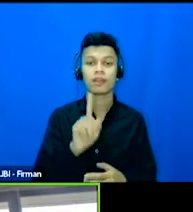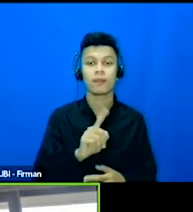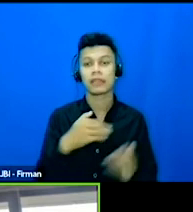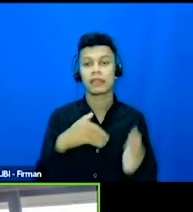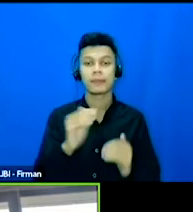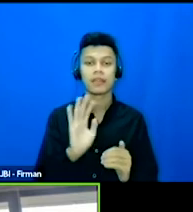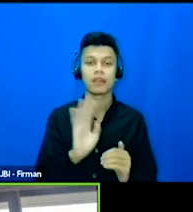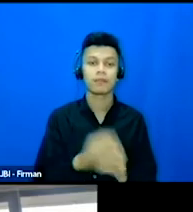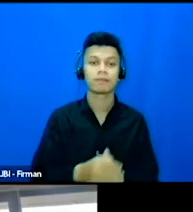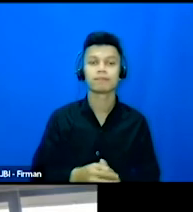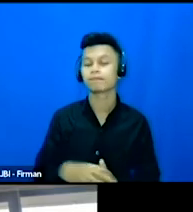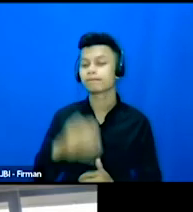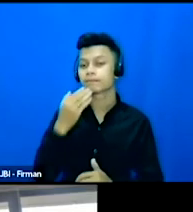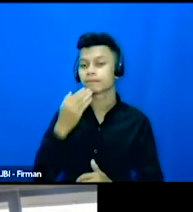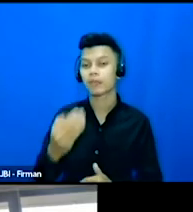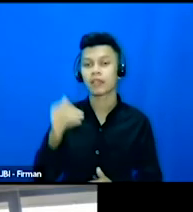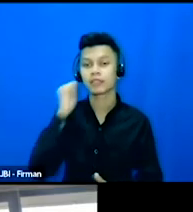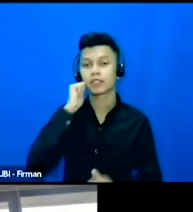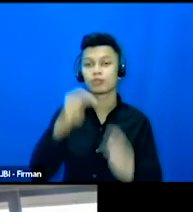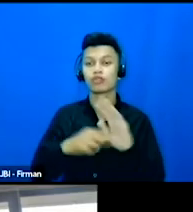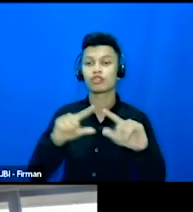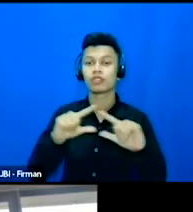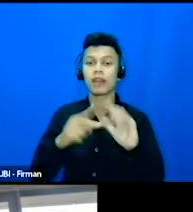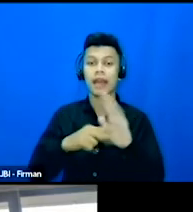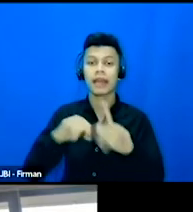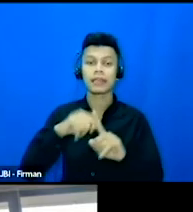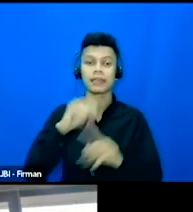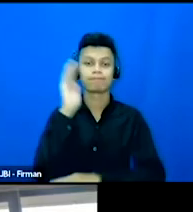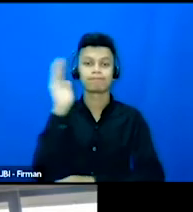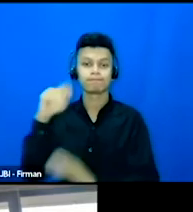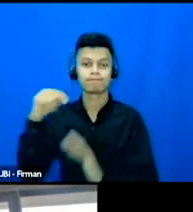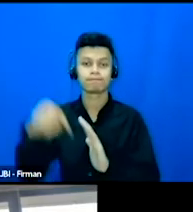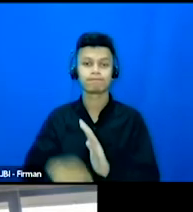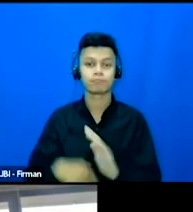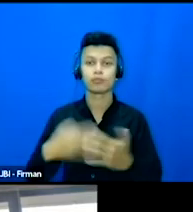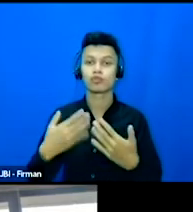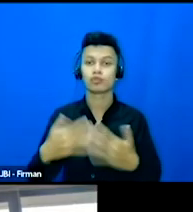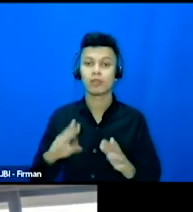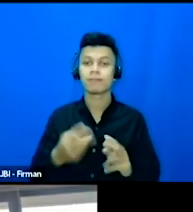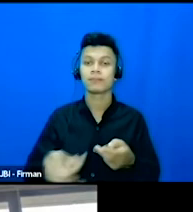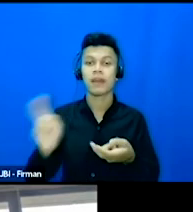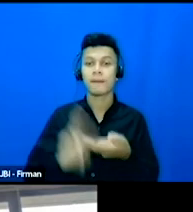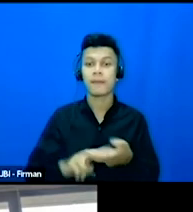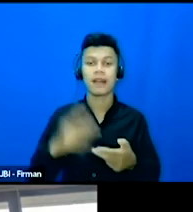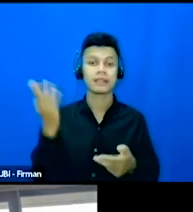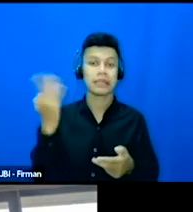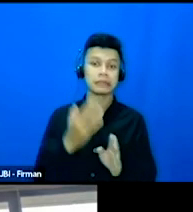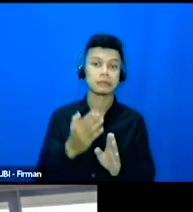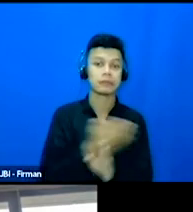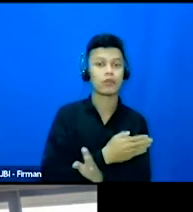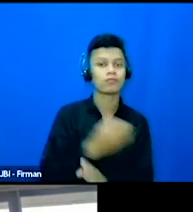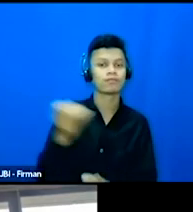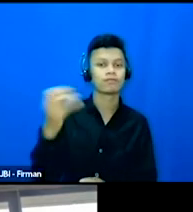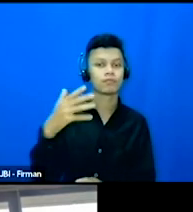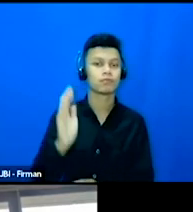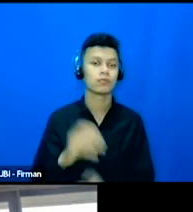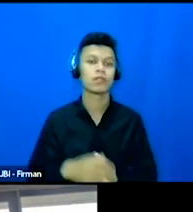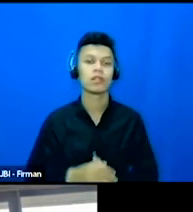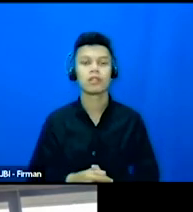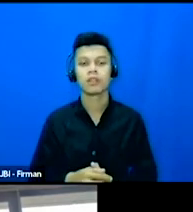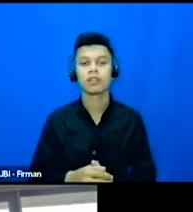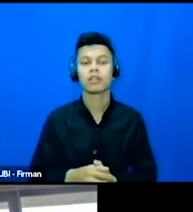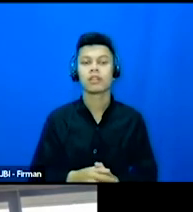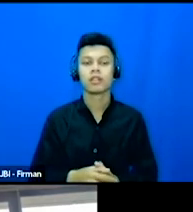oke terima kasih banyak gunanya untuk pemaparan yang sangat komprehensif dan menambah juga dari yang sebelumnya sudah disampaikan nih ya mungkin